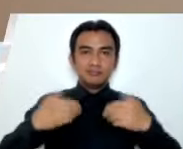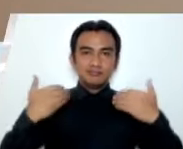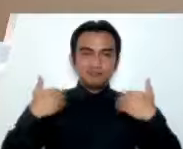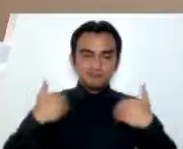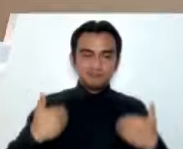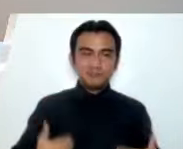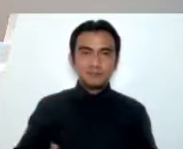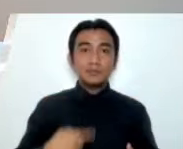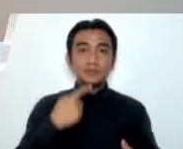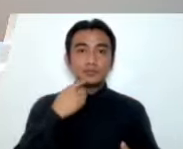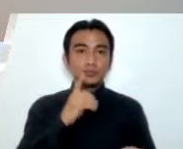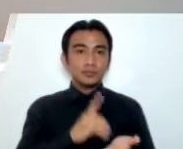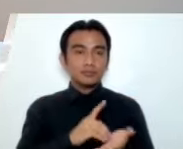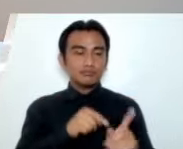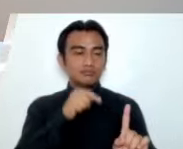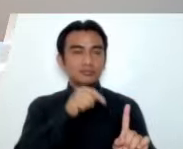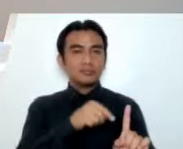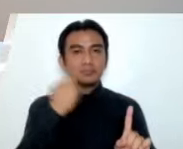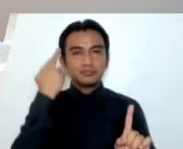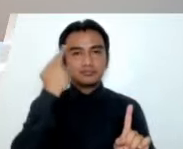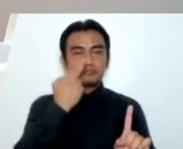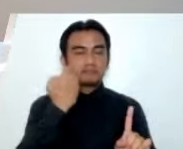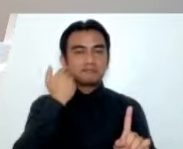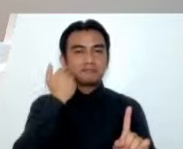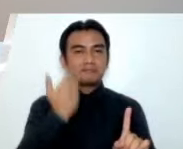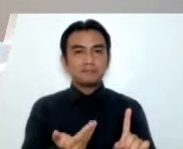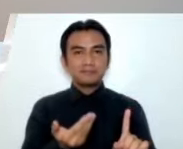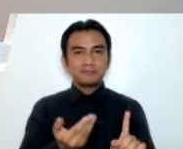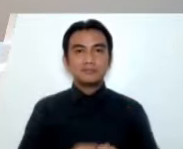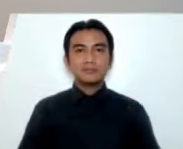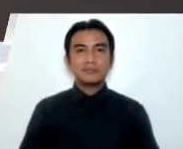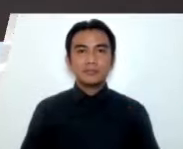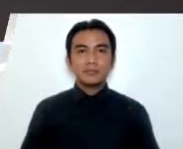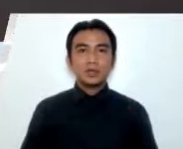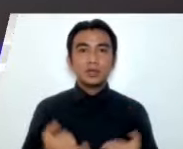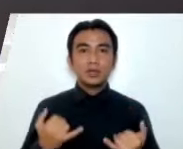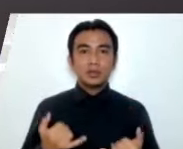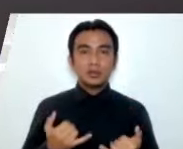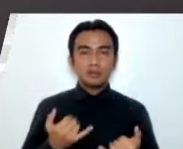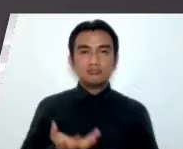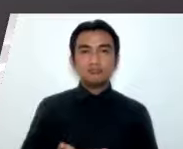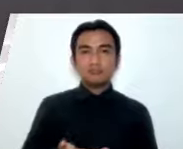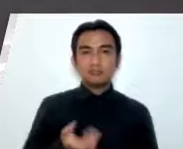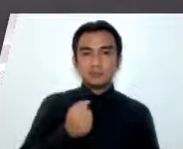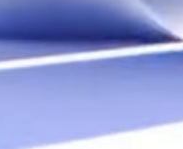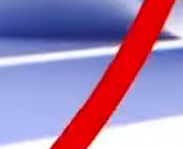ay dahilan ng kanyang pagkamatay. Ibinenta na ng pamilya ang kalabaw.